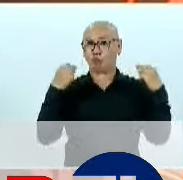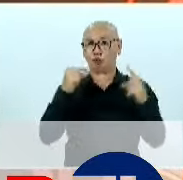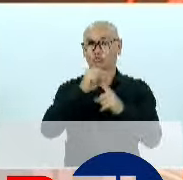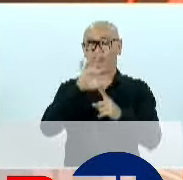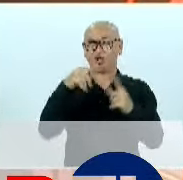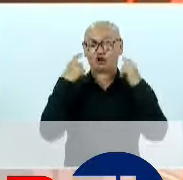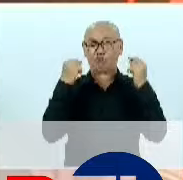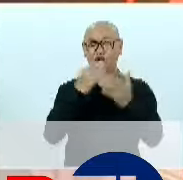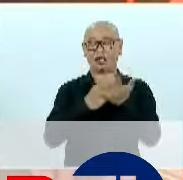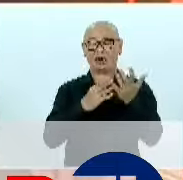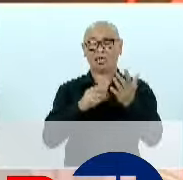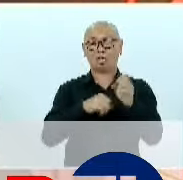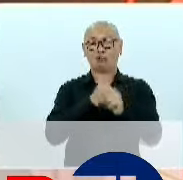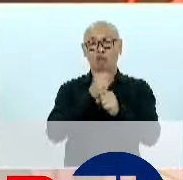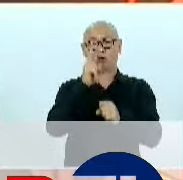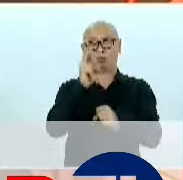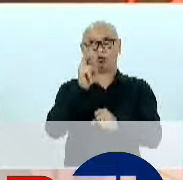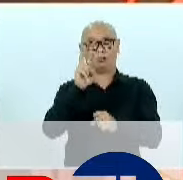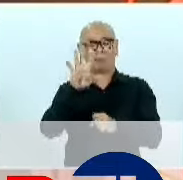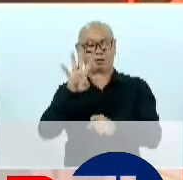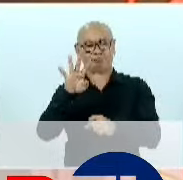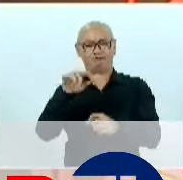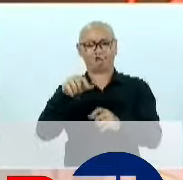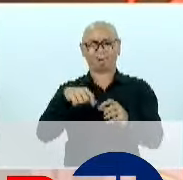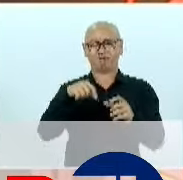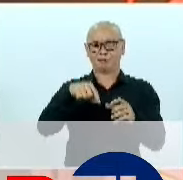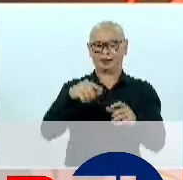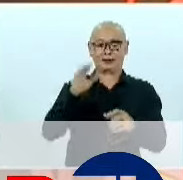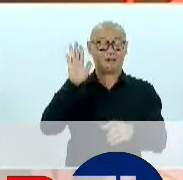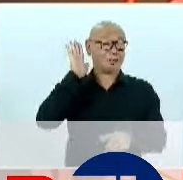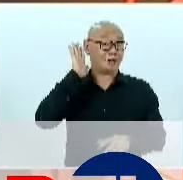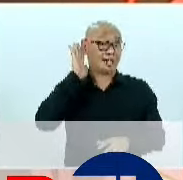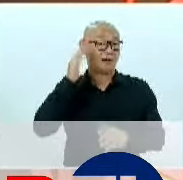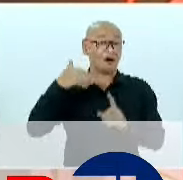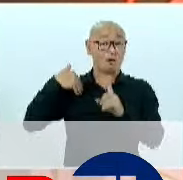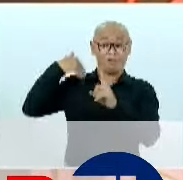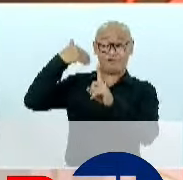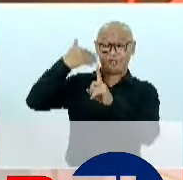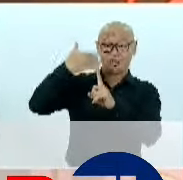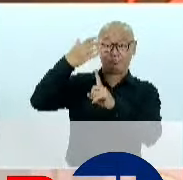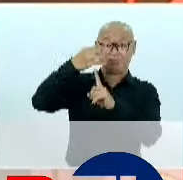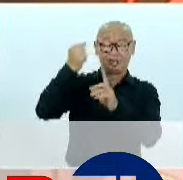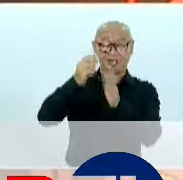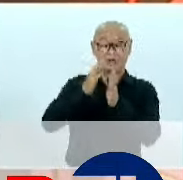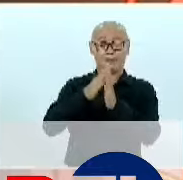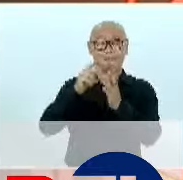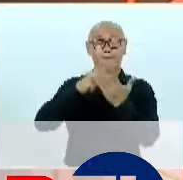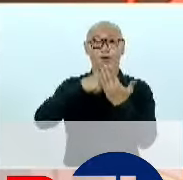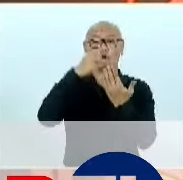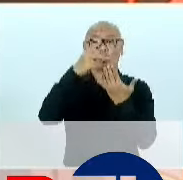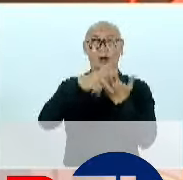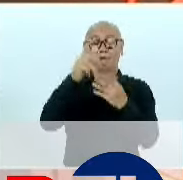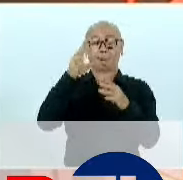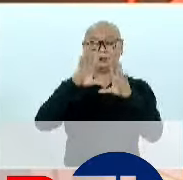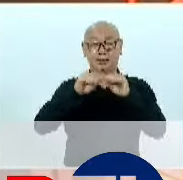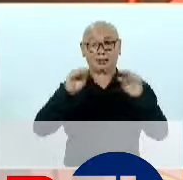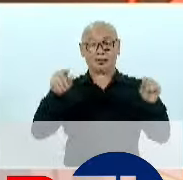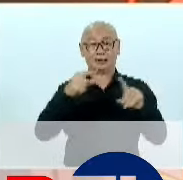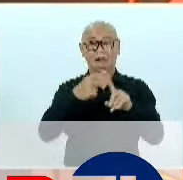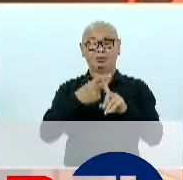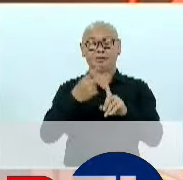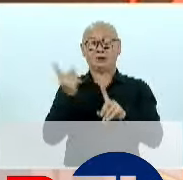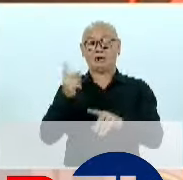tahun 2024 pada segmen ini kita akan mendengar visi misi dan program kerja dari